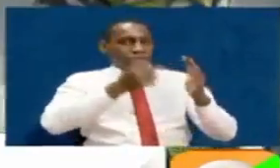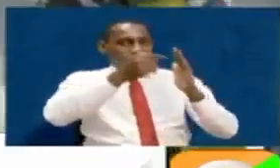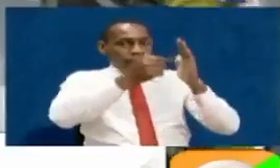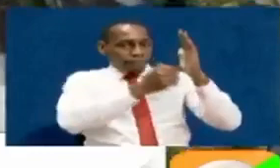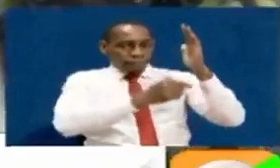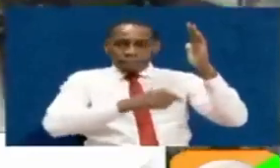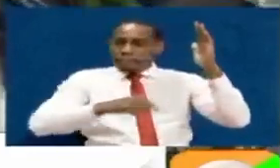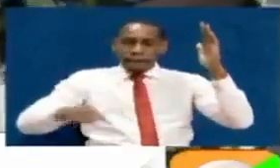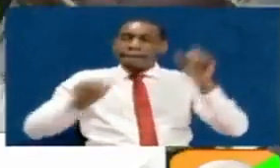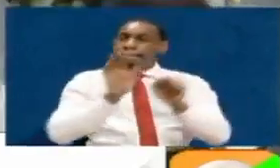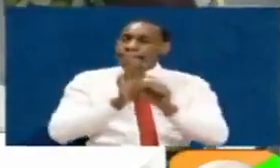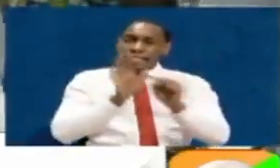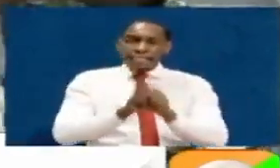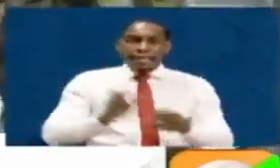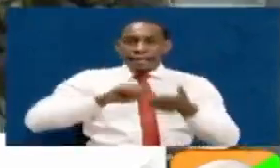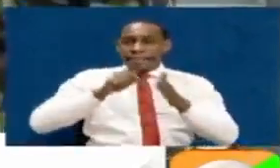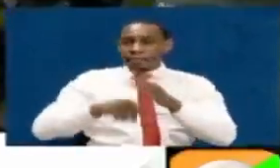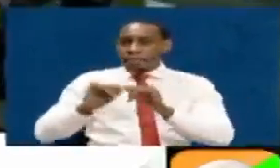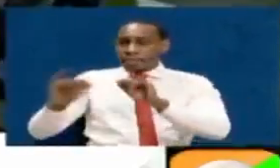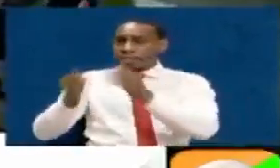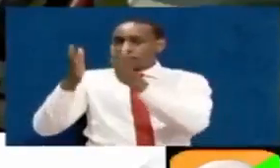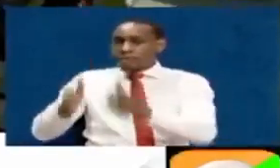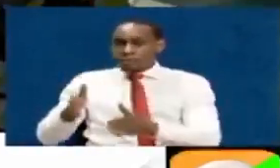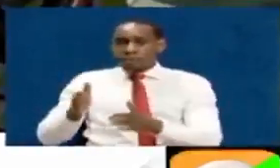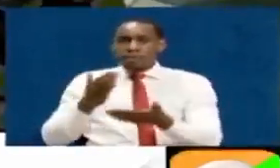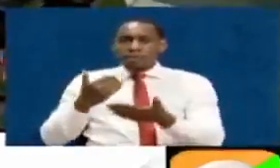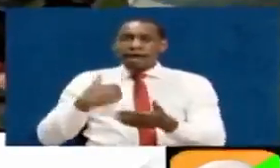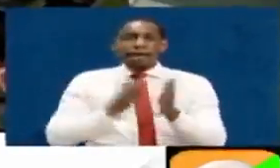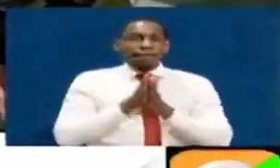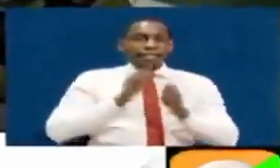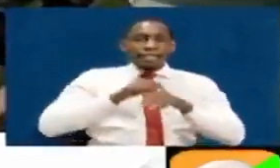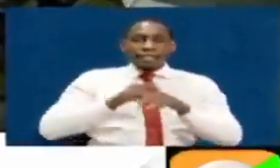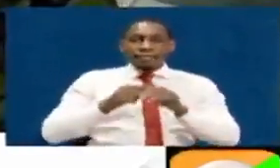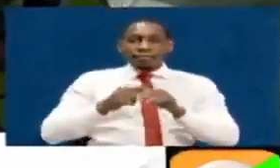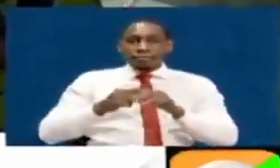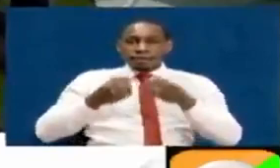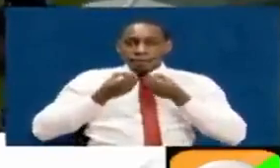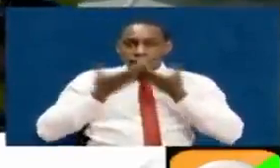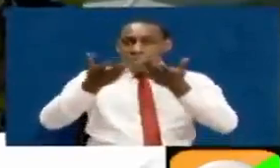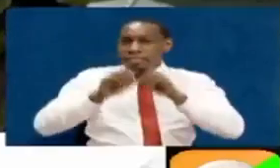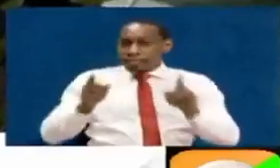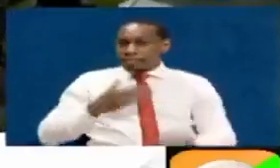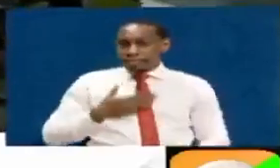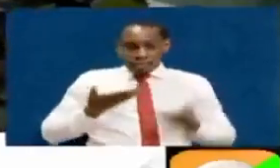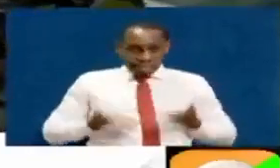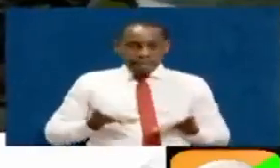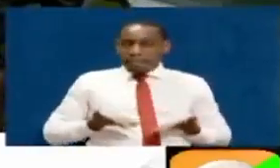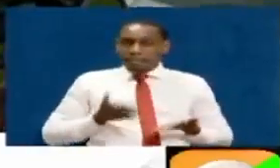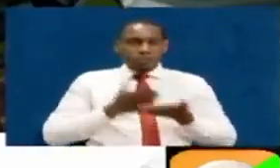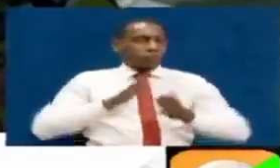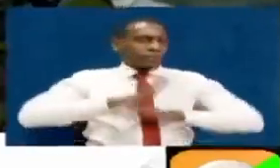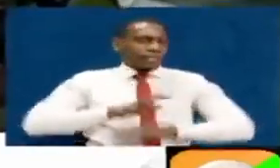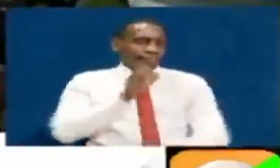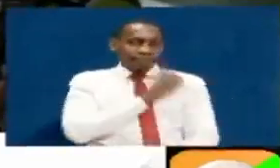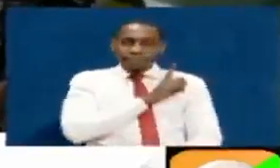nikazimaliza kwa leo. Kwa hivyo wanahabari tu huwa na utamani wakati unatangazwa, lakini mimi hapa nilifika